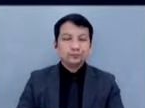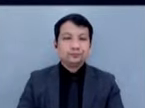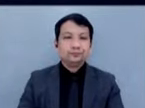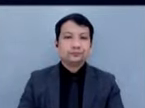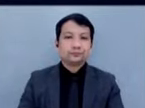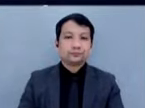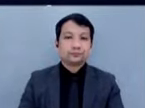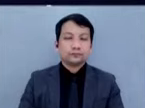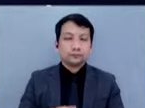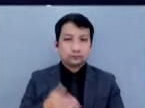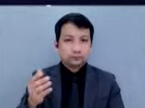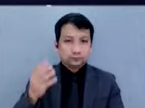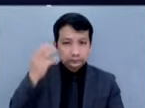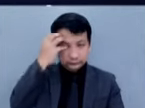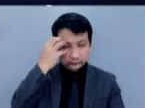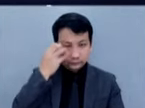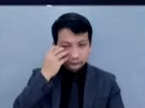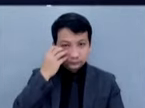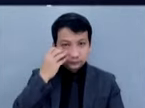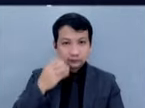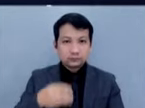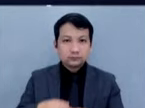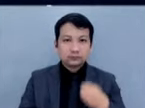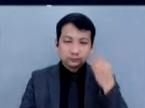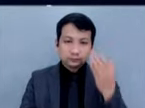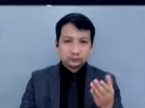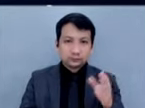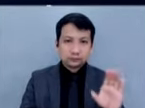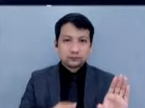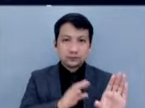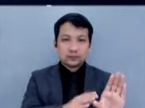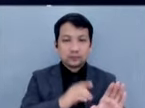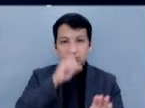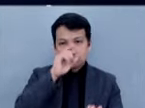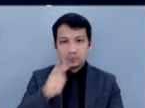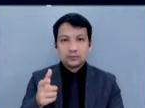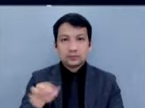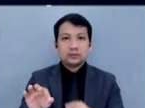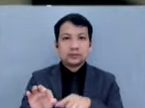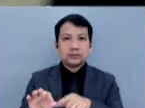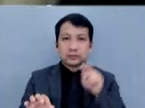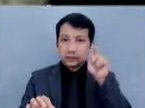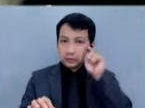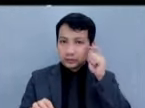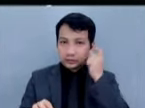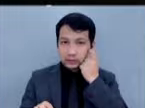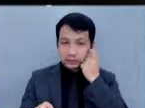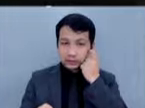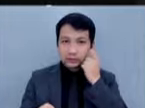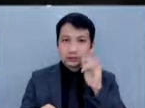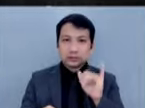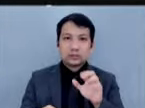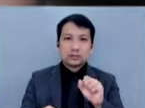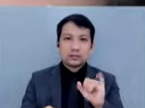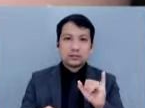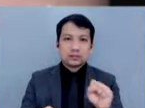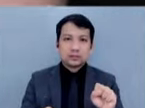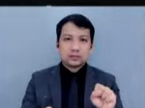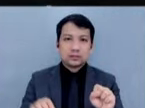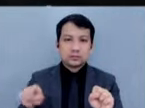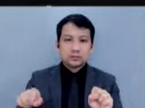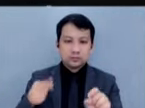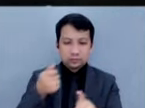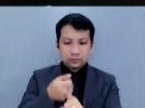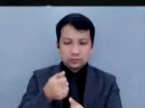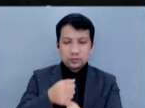May black eye at puro pasa. Yan ang inabot ng 29-anyos transwoman na si Yasi matapos bugbugin ng isang 32-anyos